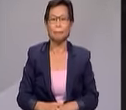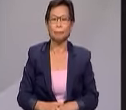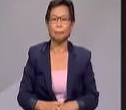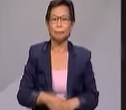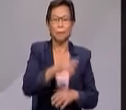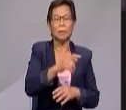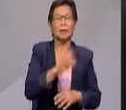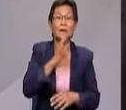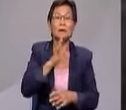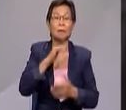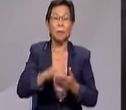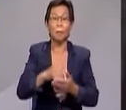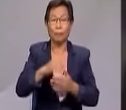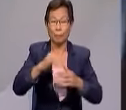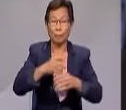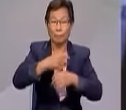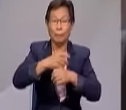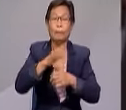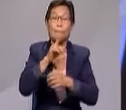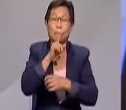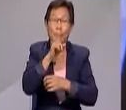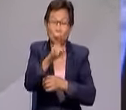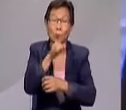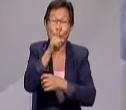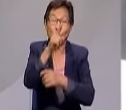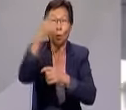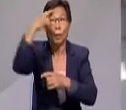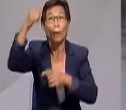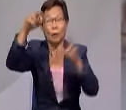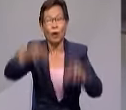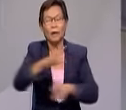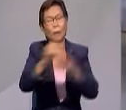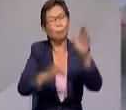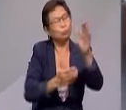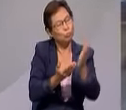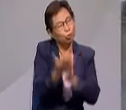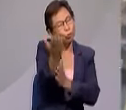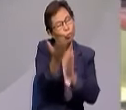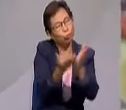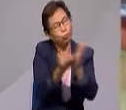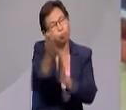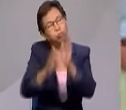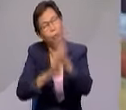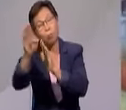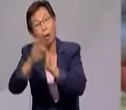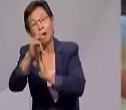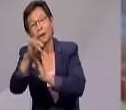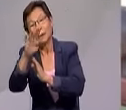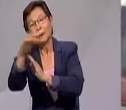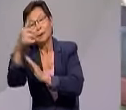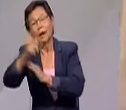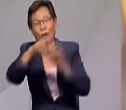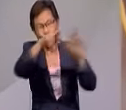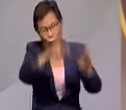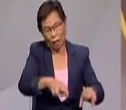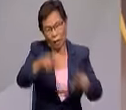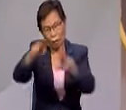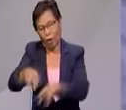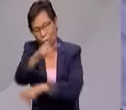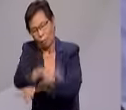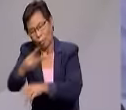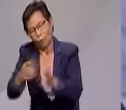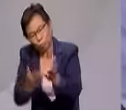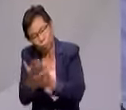Menurut beliau, dalam merealisasikan impian rakyat dan seterusnya membangunkan kawasan Kimanis, rakyat perlu terus memberi sokongan